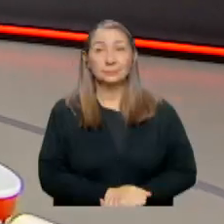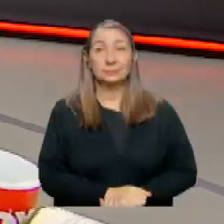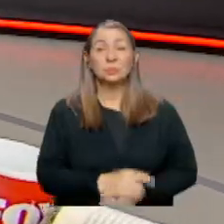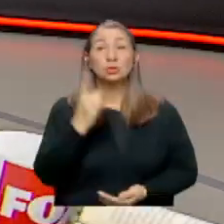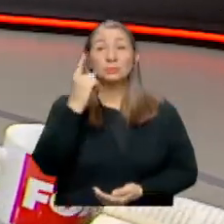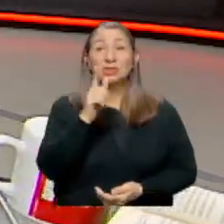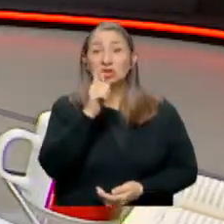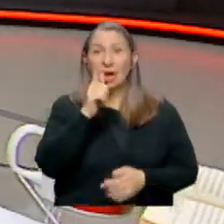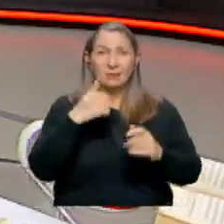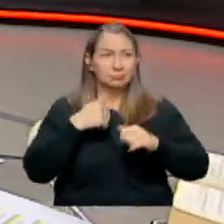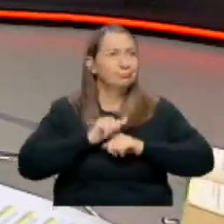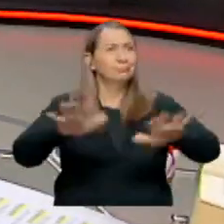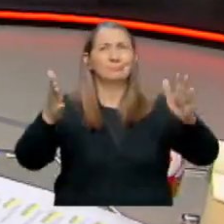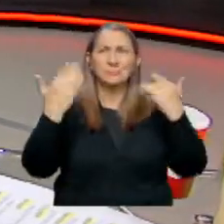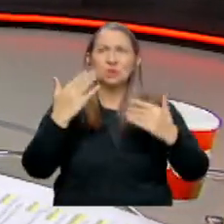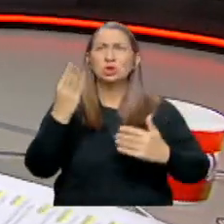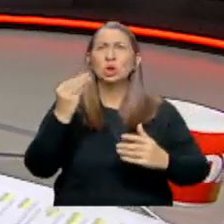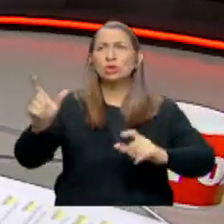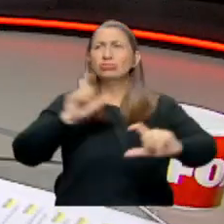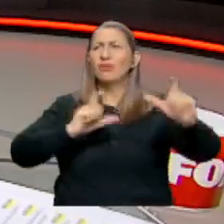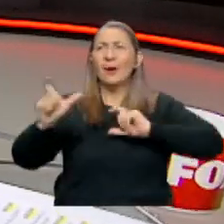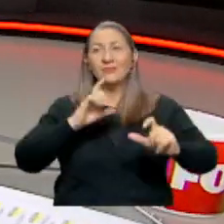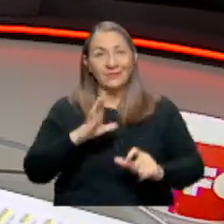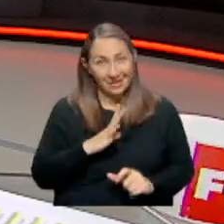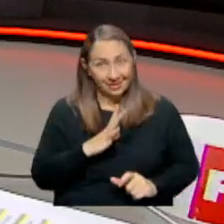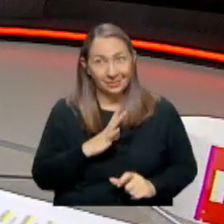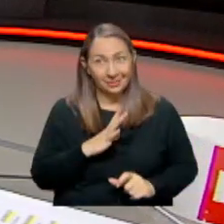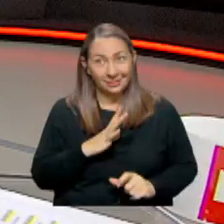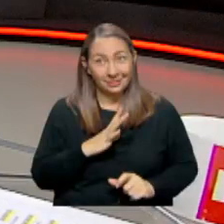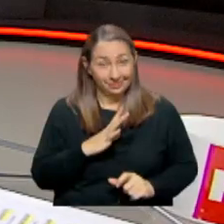Dün bir çağrı yaptık çok da cevap geldi